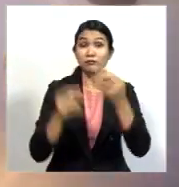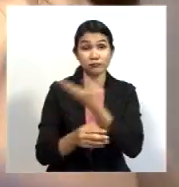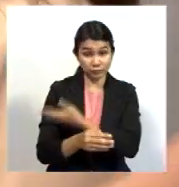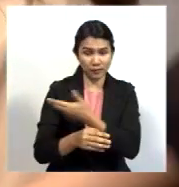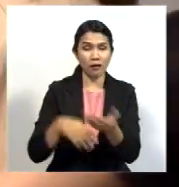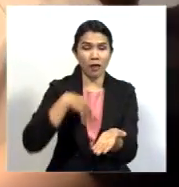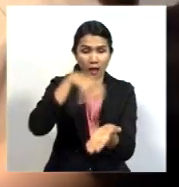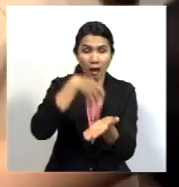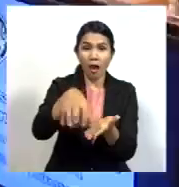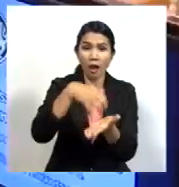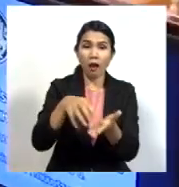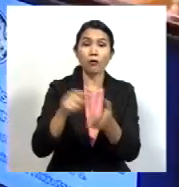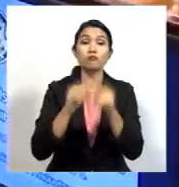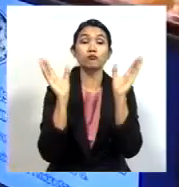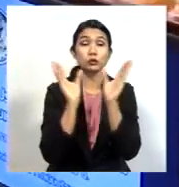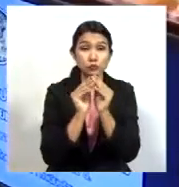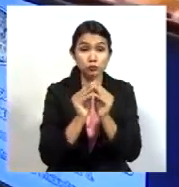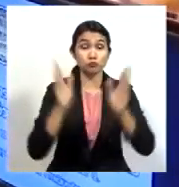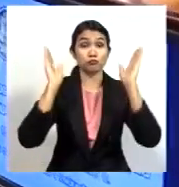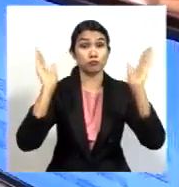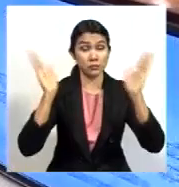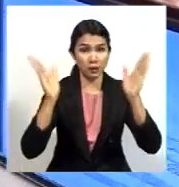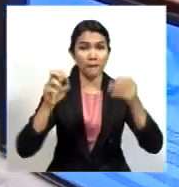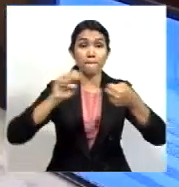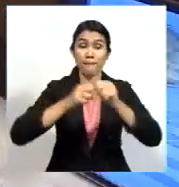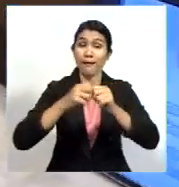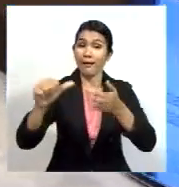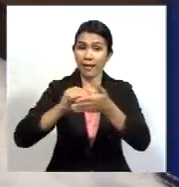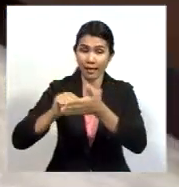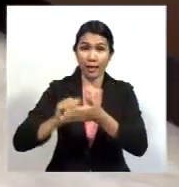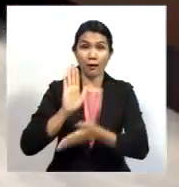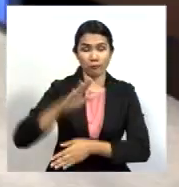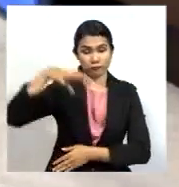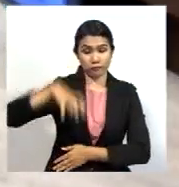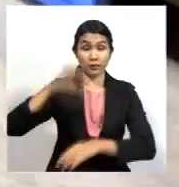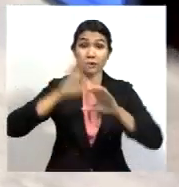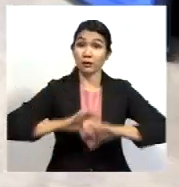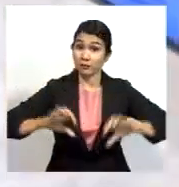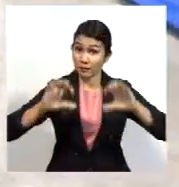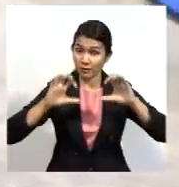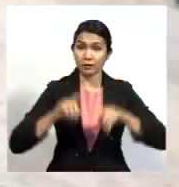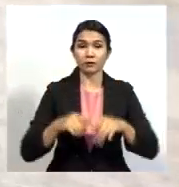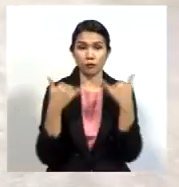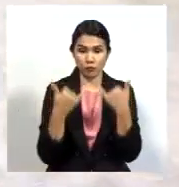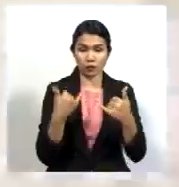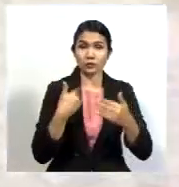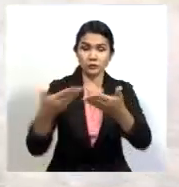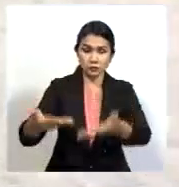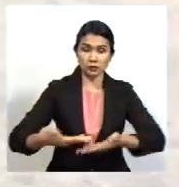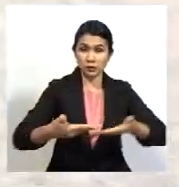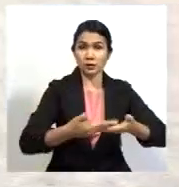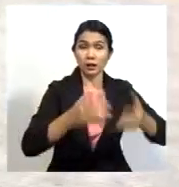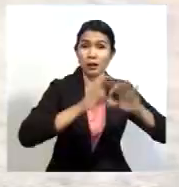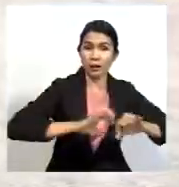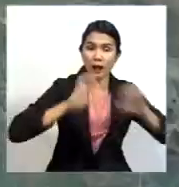ประชุมการประชาสัมพันธ์แล้วก็สร้างการรับรู้การแก้ปัญหาภัยแล้งที่ทำเนียบรัฐบาลการประชุมในวันนี้เนี่ยนะคะเชิญภาครัฐที่เกี่ยว